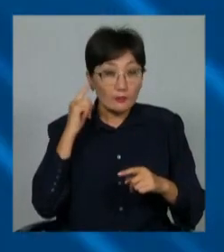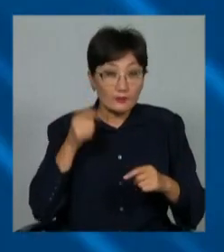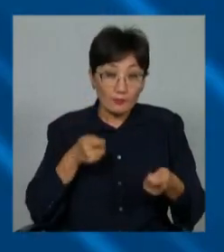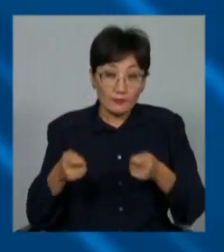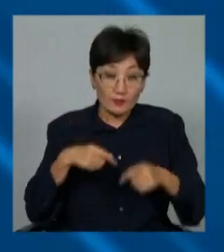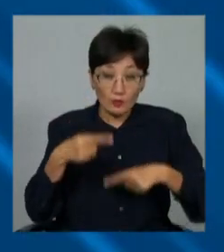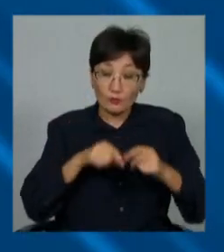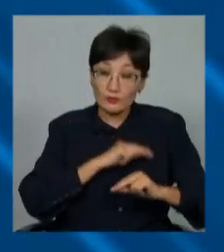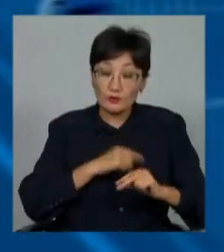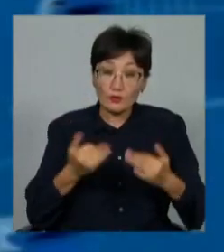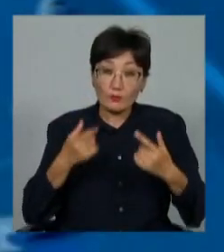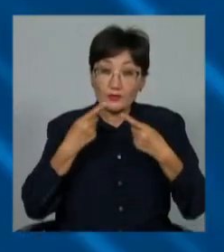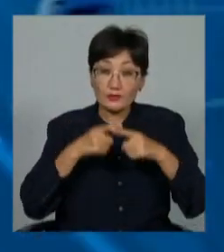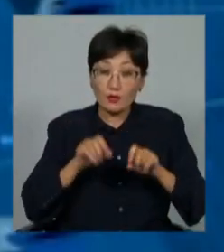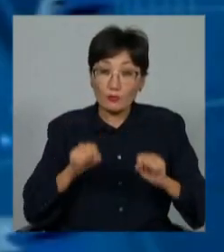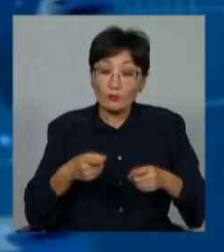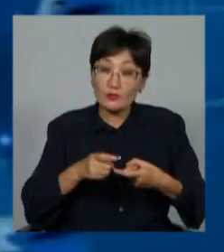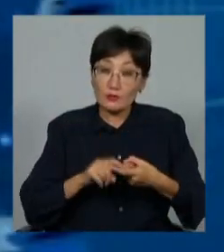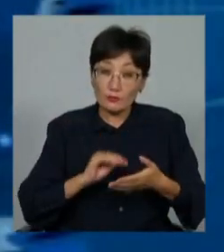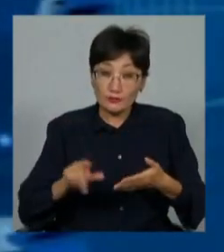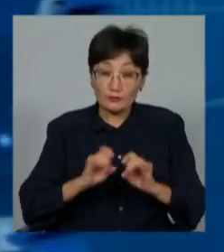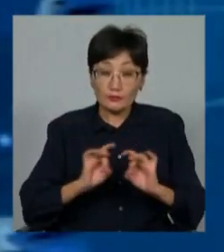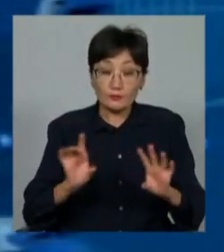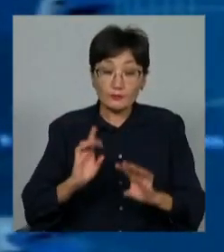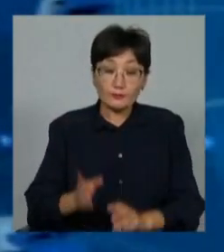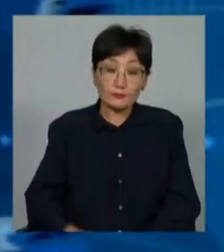істейді. Заманауи техниканың мүмкіндіктері жайында тілші материалы.